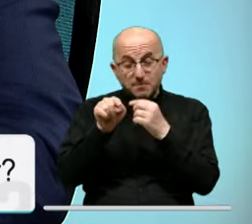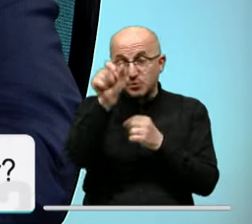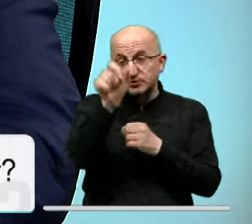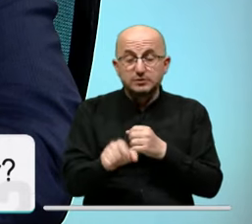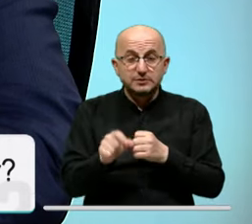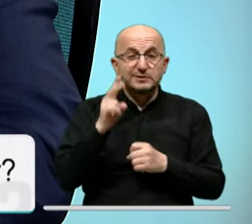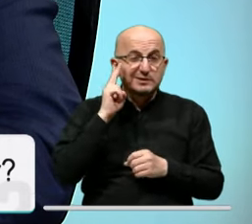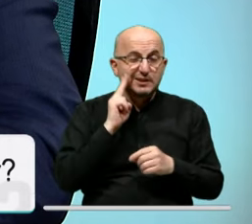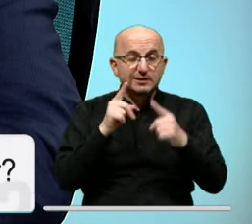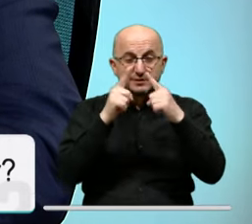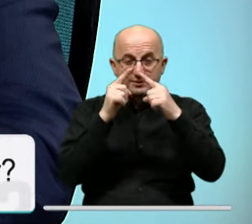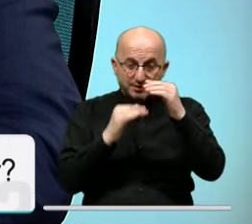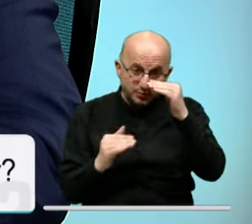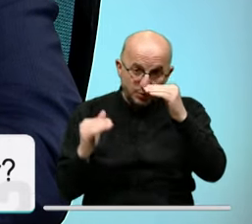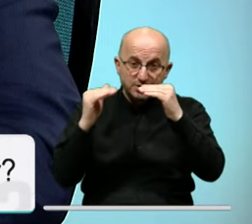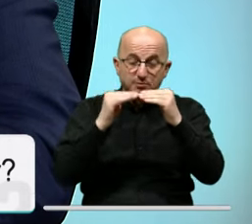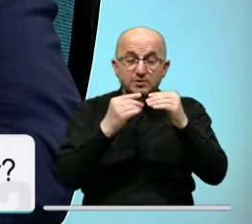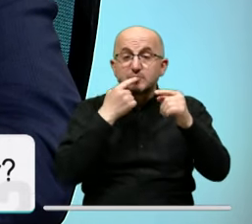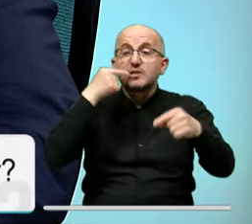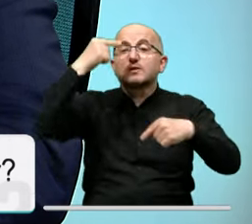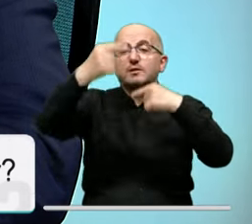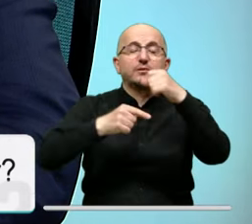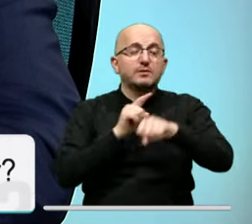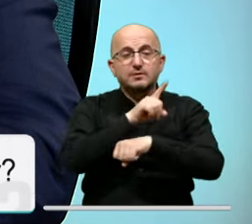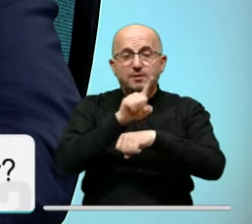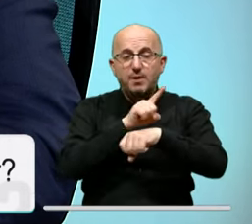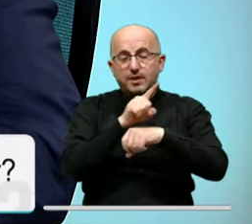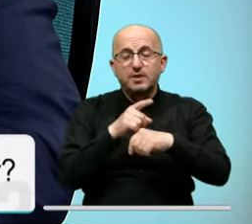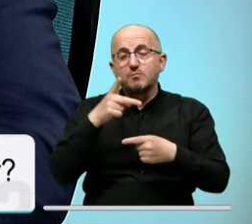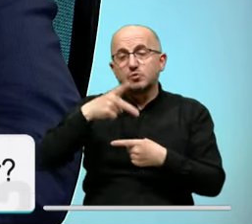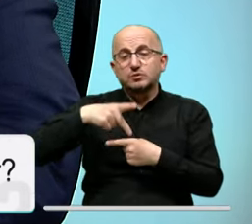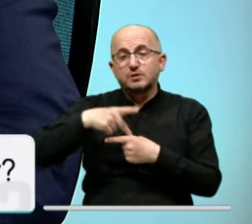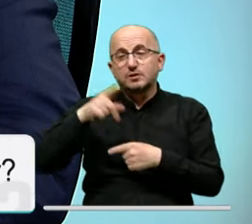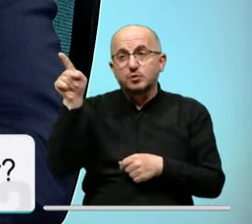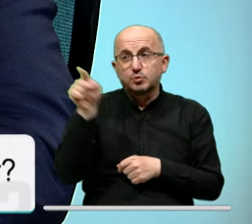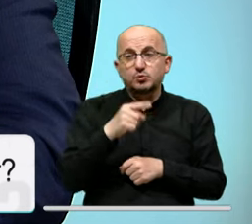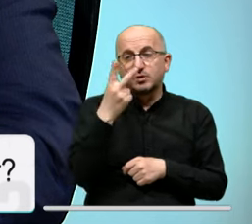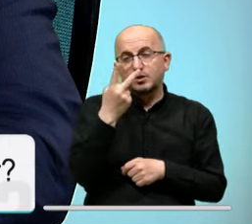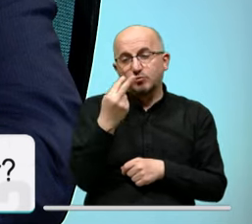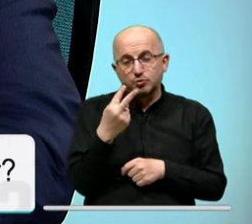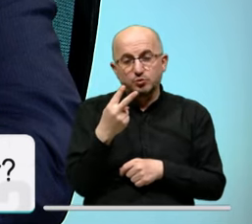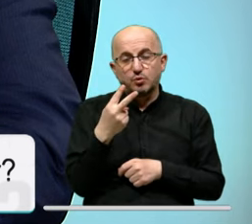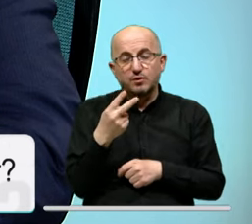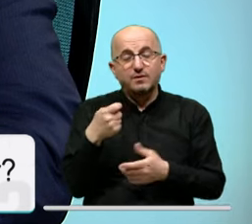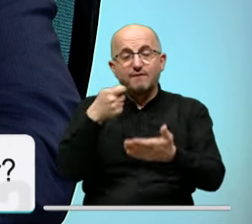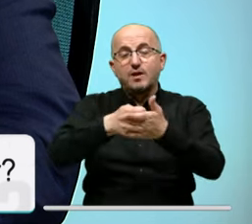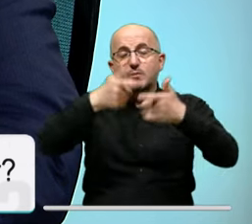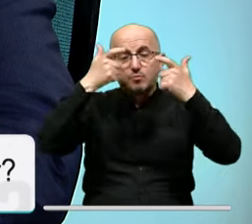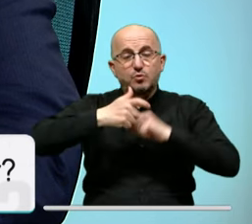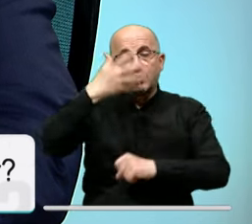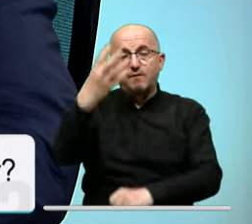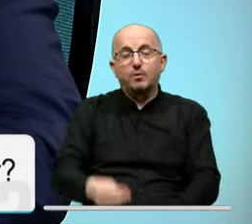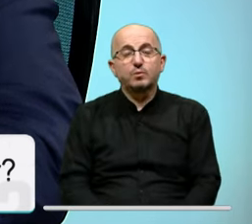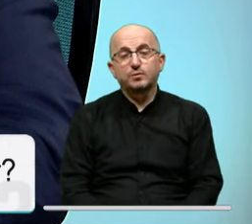nisaba ulaşmıştır ve üzerinden bir yıl geçtiği zaman da bunun zekatını % 2,5 or vermekte mükellef